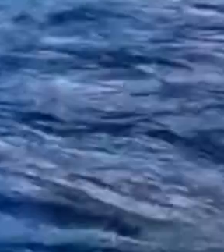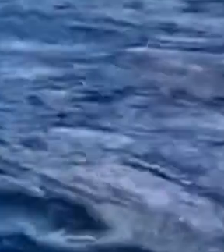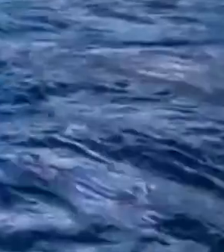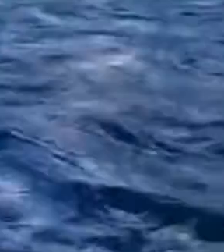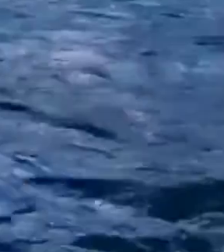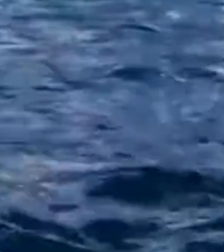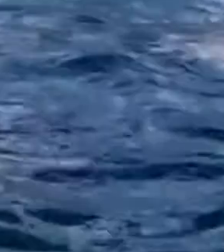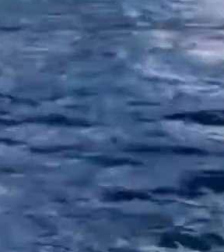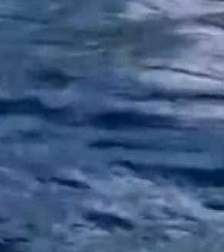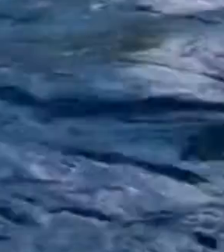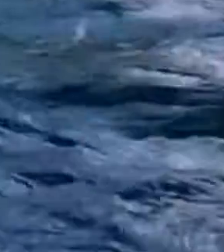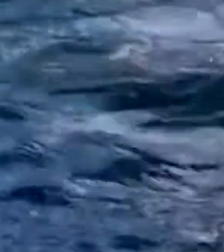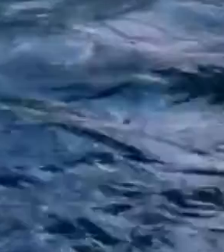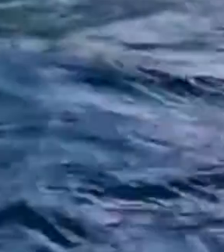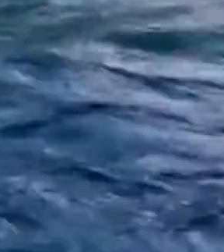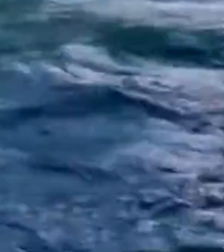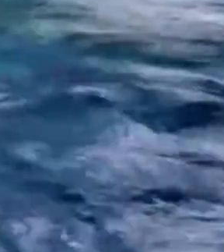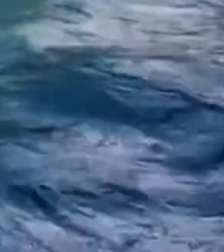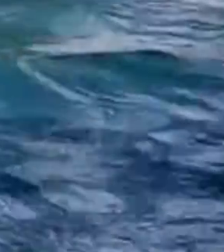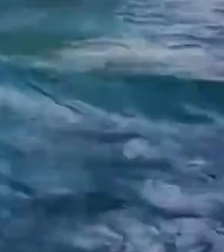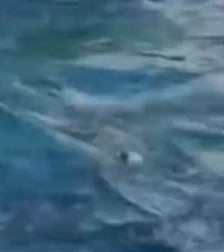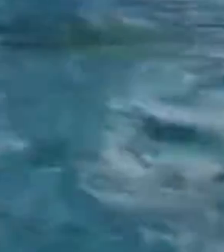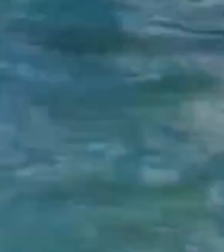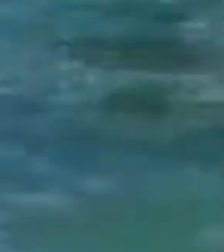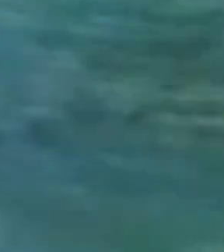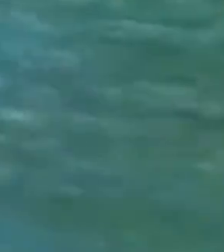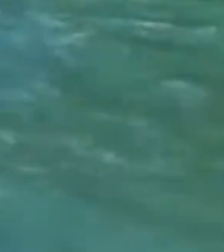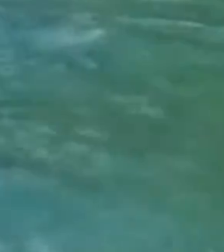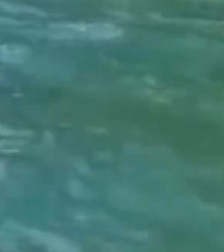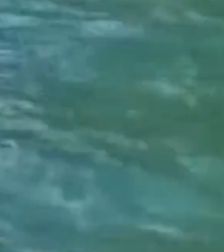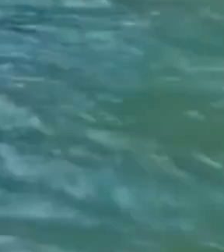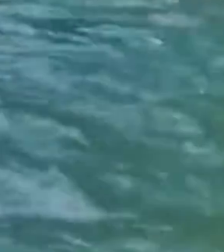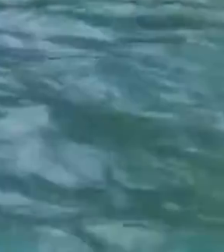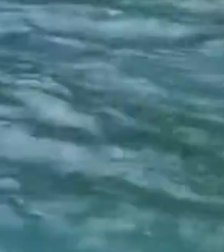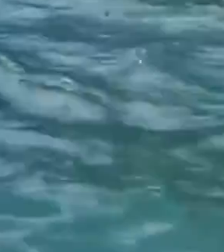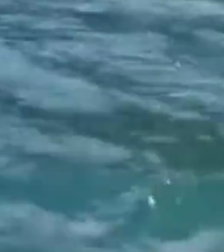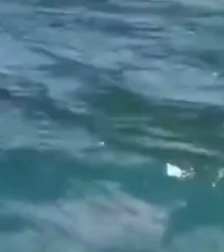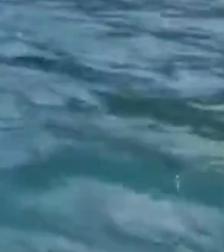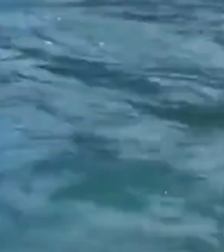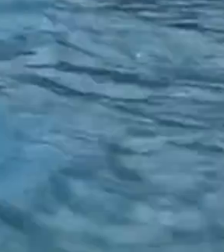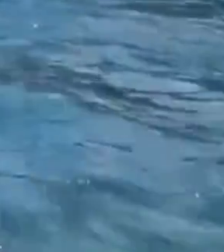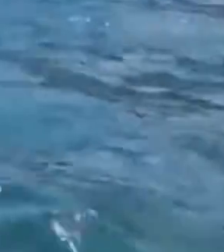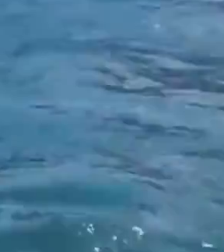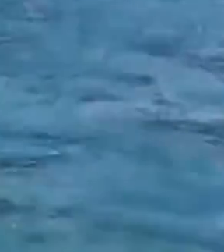dilakukan. Area pencarian diperluas menggunakan alat deteksi suhu tubuh hingga kedalaman 3 meter.